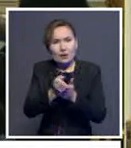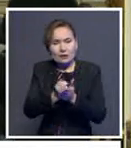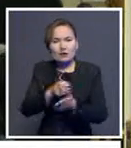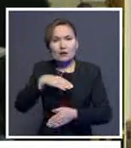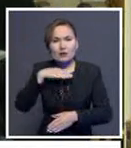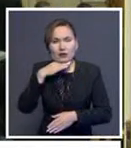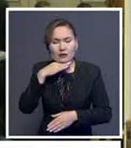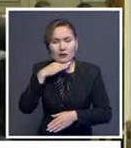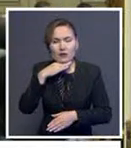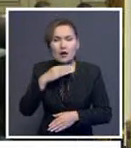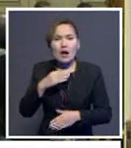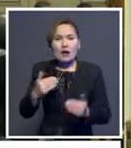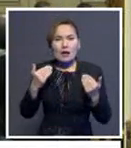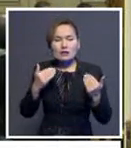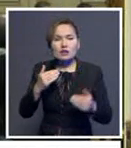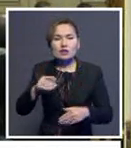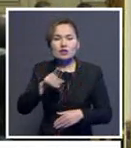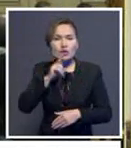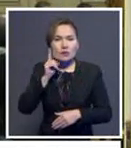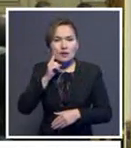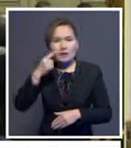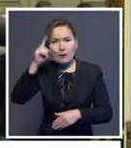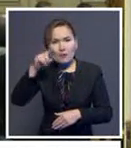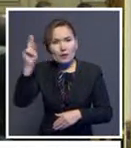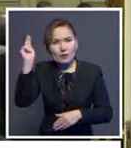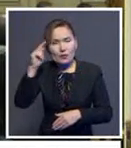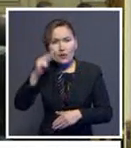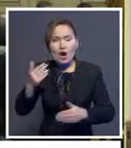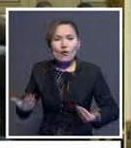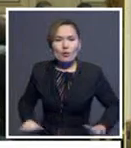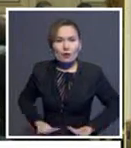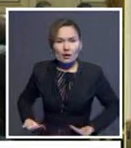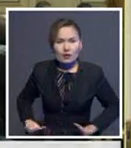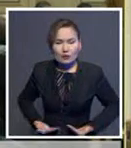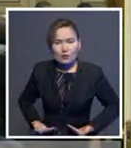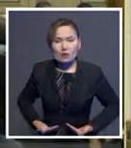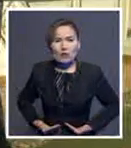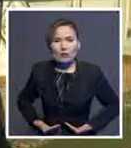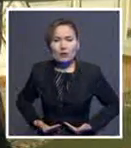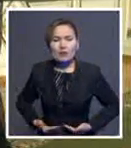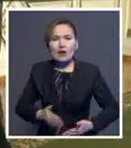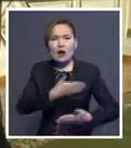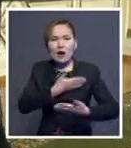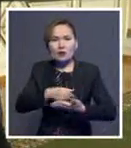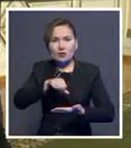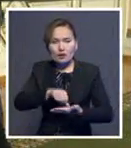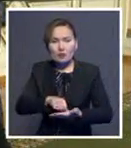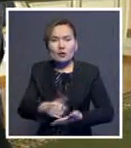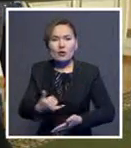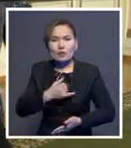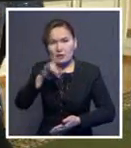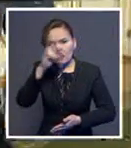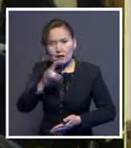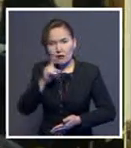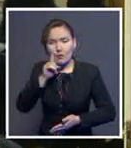қазіргі жастардың білім алуы, және олардың өмірге мынау қоғамға араласуына барлық жағдайды жасау үшін